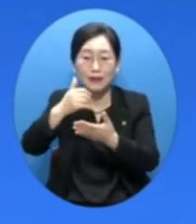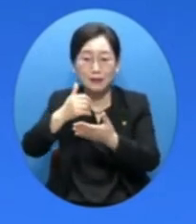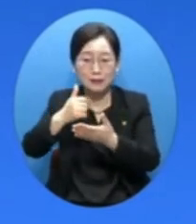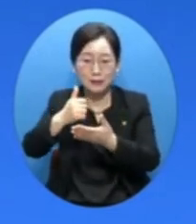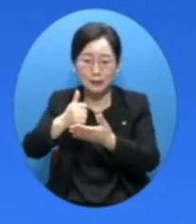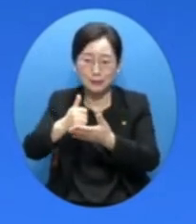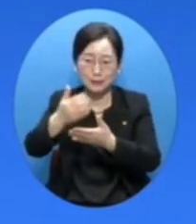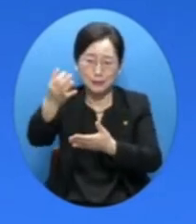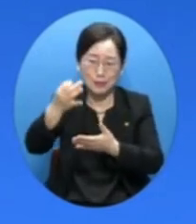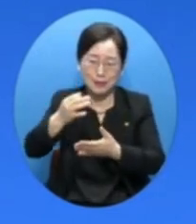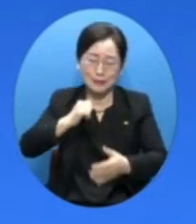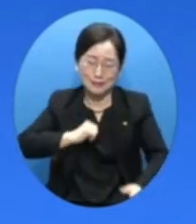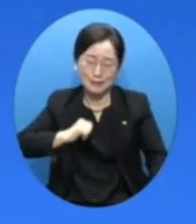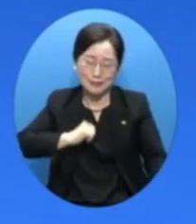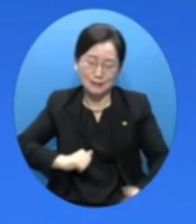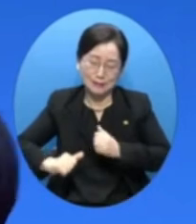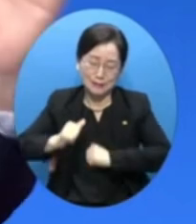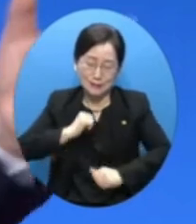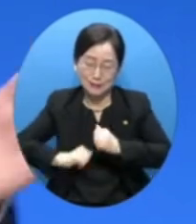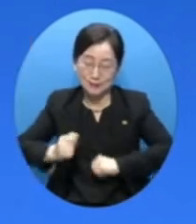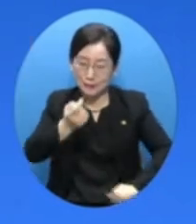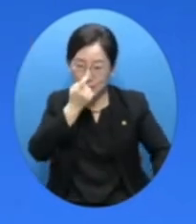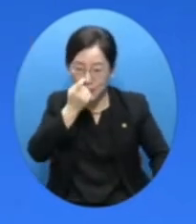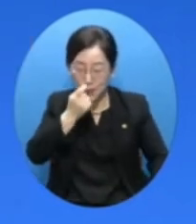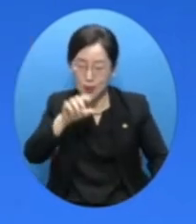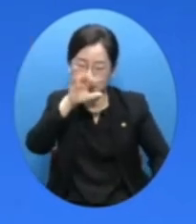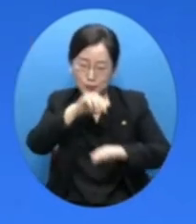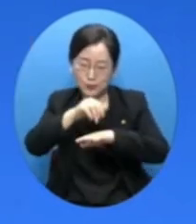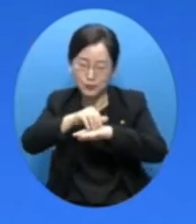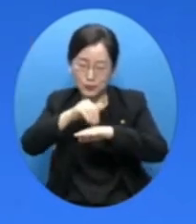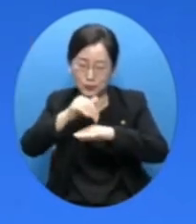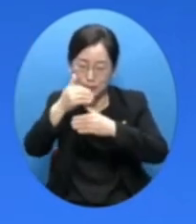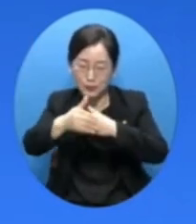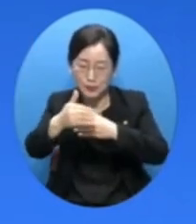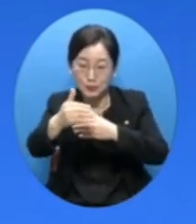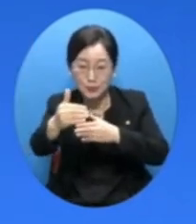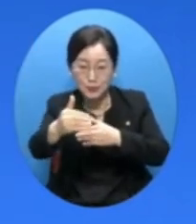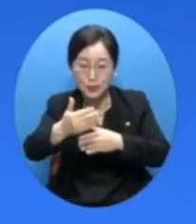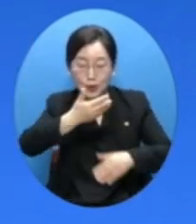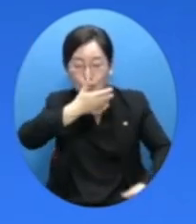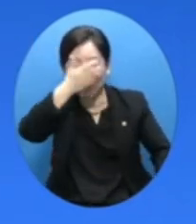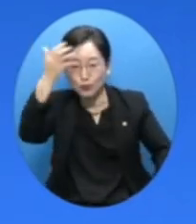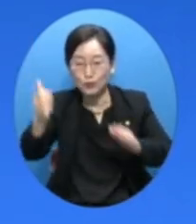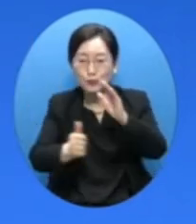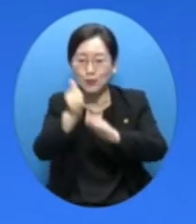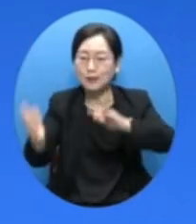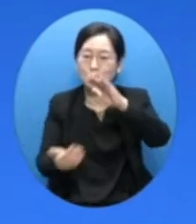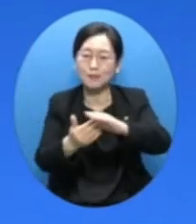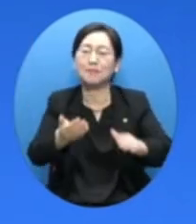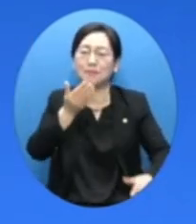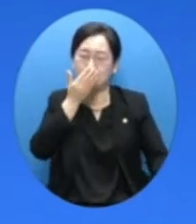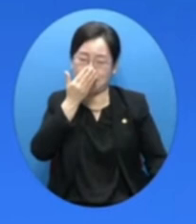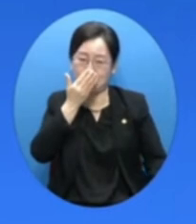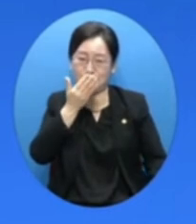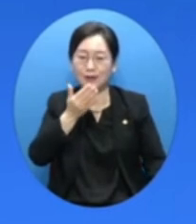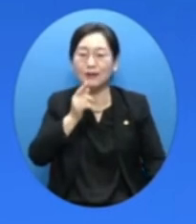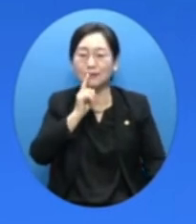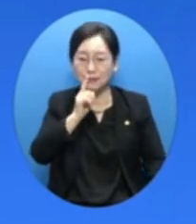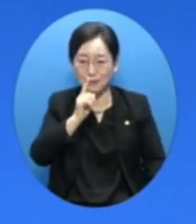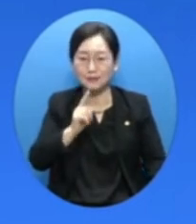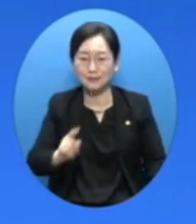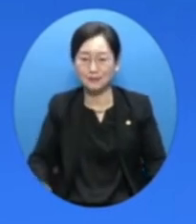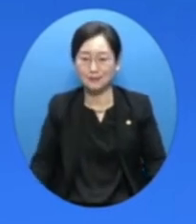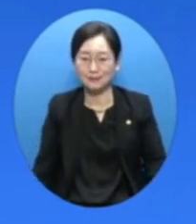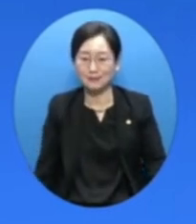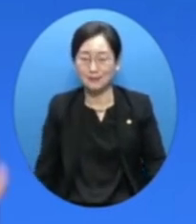참고 견디는 인내를 배우게 되고, 인내를 통하여 우리가 훈련되고 연단되어지면 꿈과 소망을 이루게 될 것이라고 성경은 말씀하고